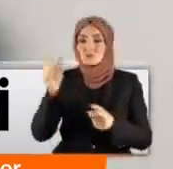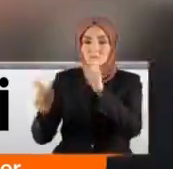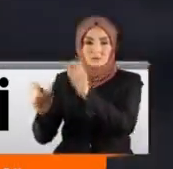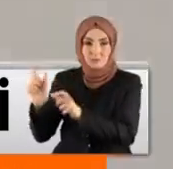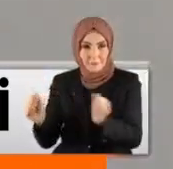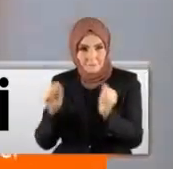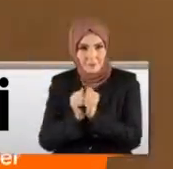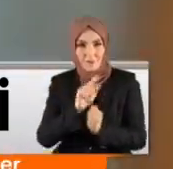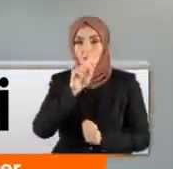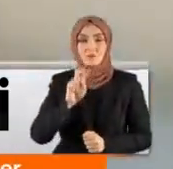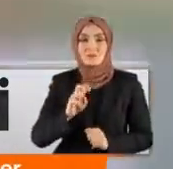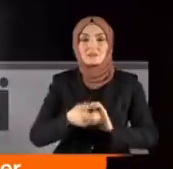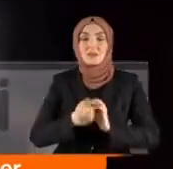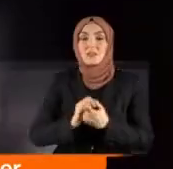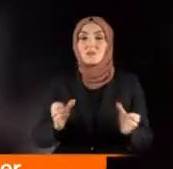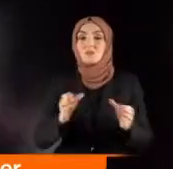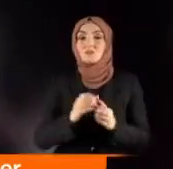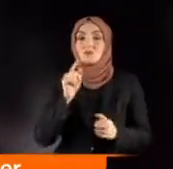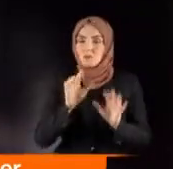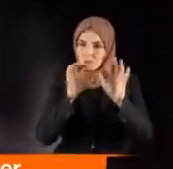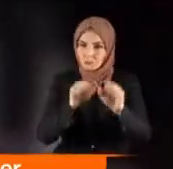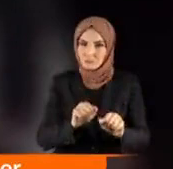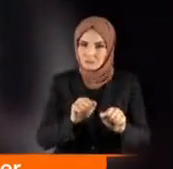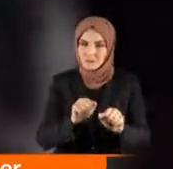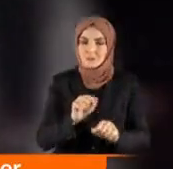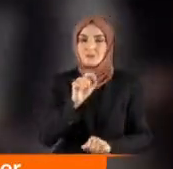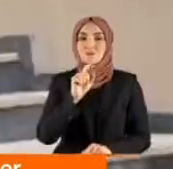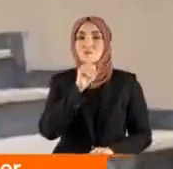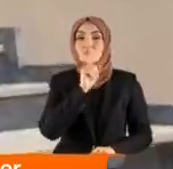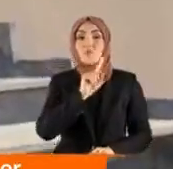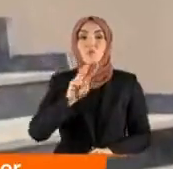yakalandı. 6'sı tutuklandı. 113 Çinli ise sınır dışı edilecek.